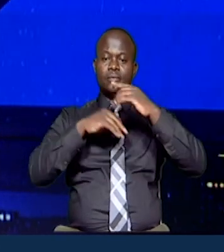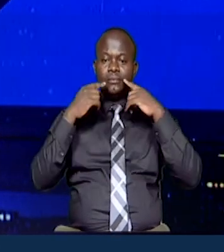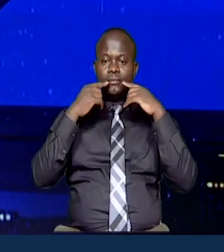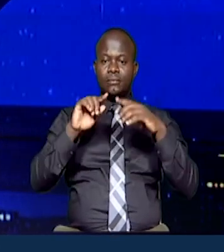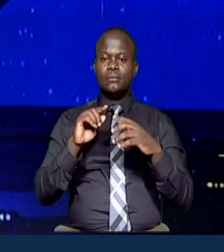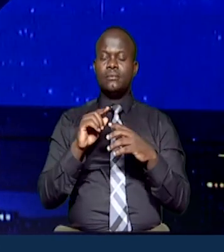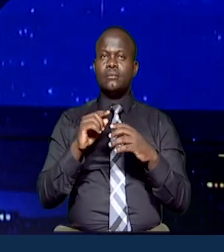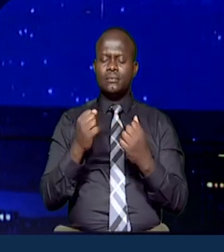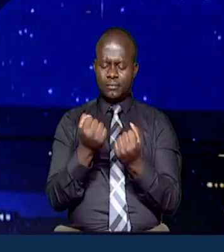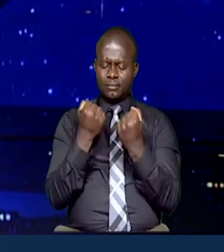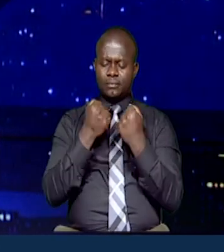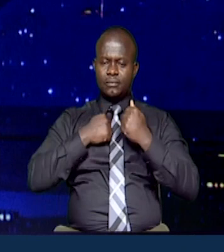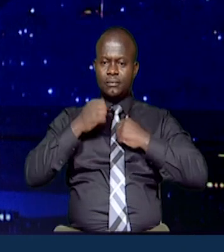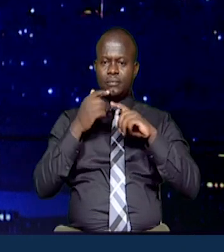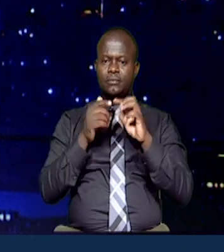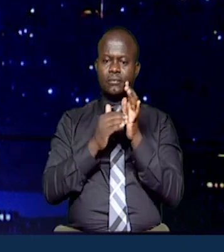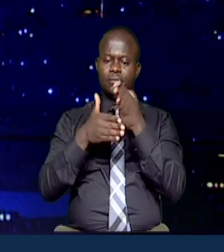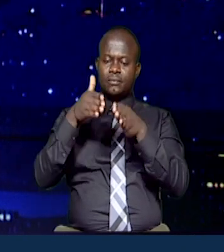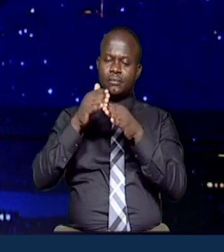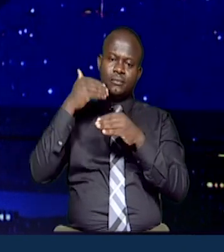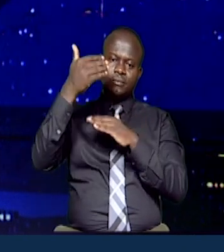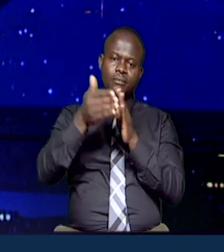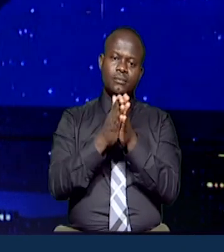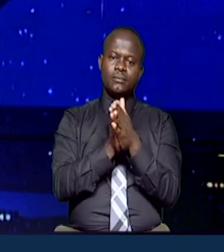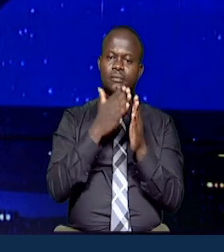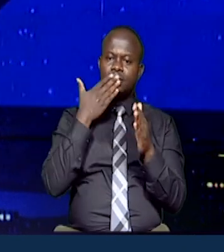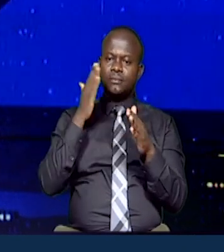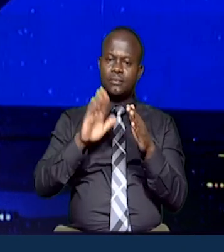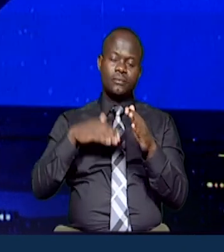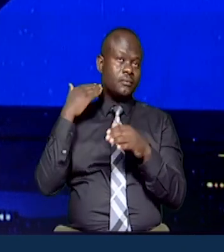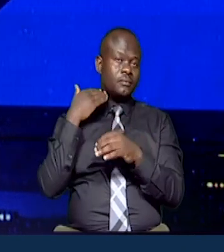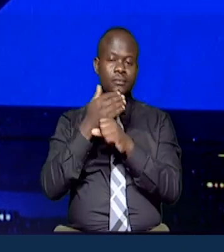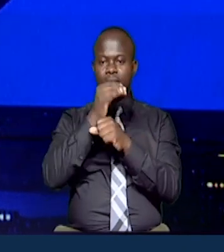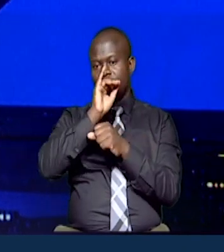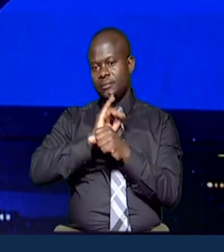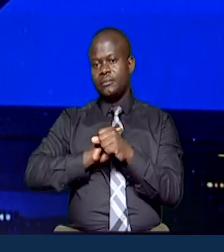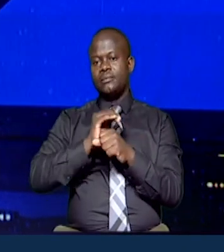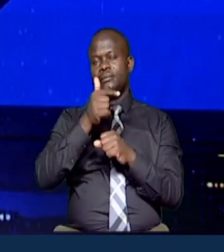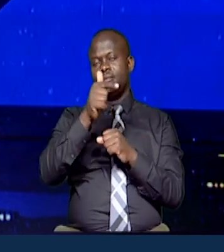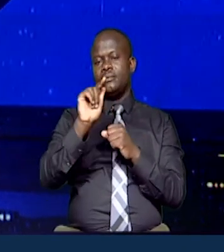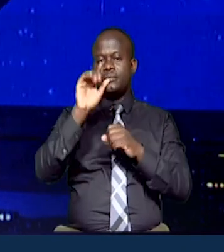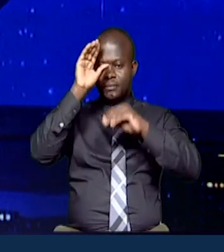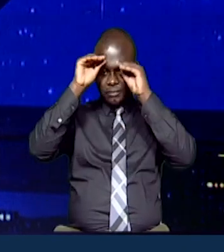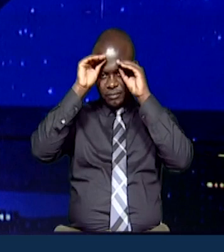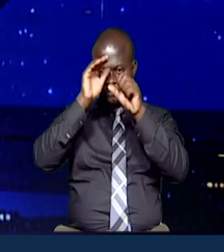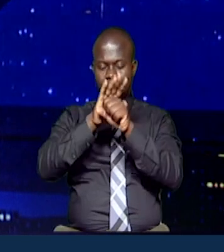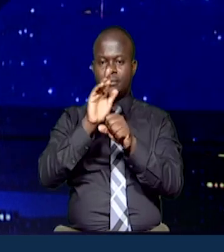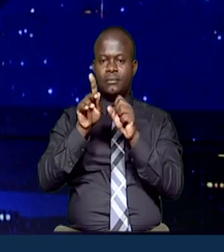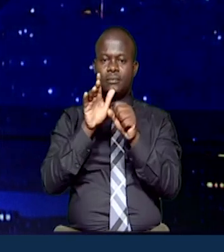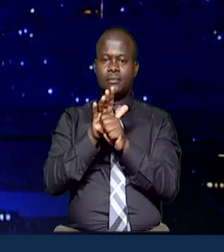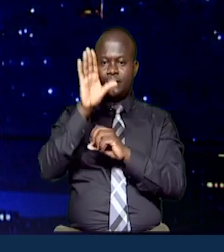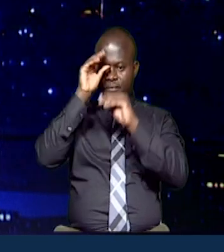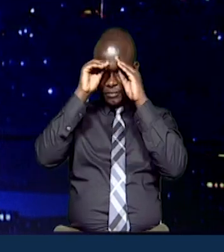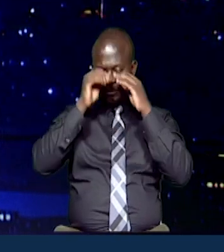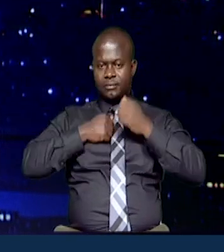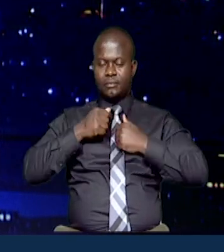ubudaheranwa bw'u Rwanda ndetse no kwiyubaka nyuma y'amateka mabi ya Jenoside yakorewe Abatutsi ari isomo rikomeye benshi bakwiriye kwigira ku